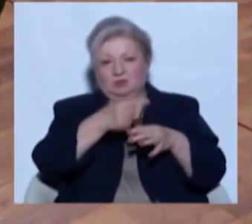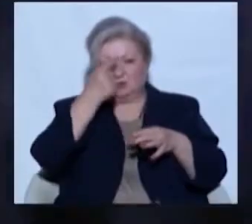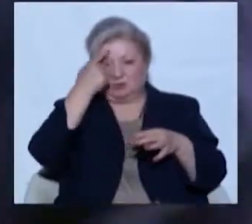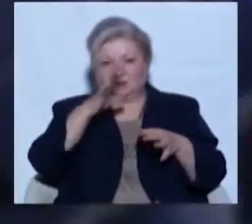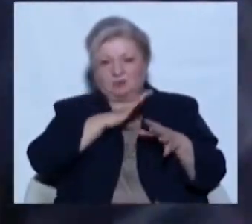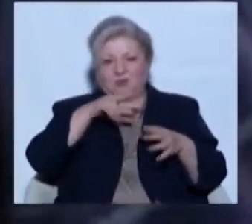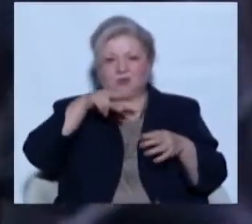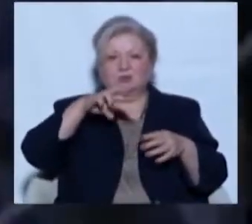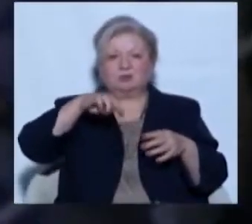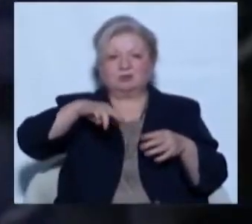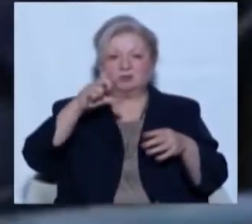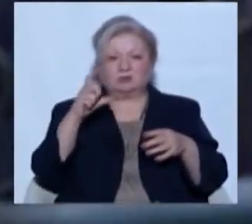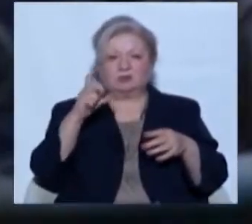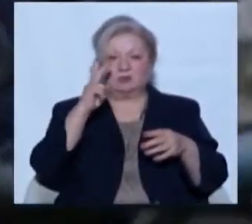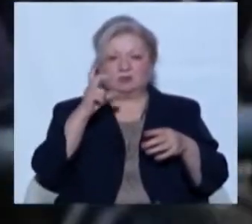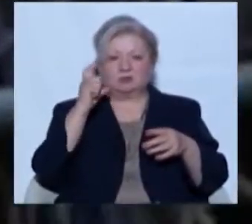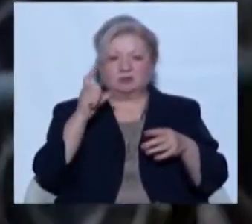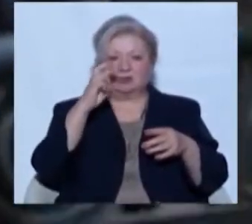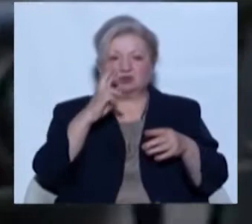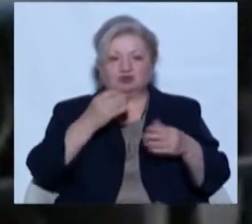პასტორი ლასლო ტეკეში, რომელიც